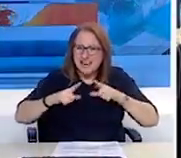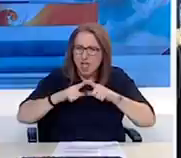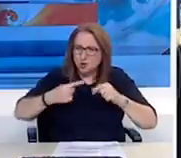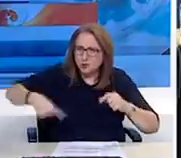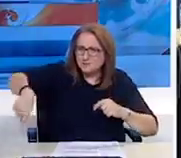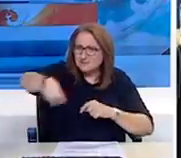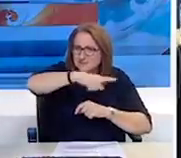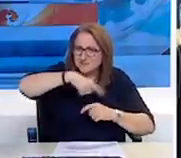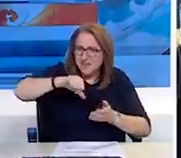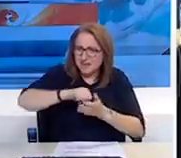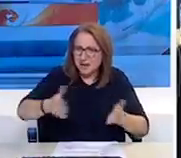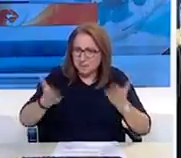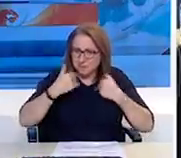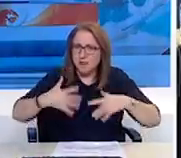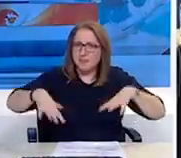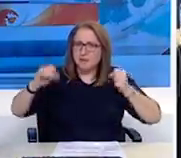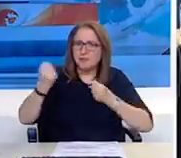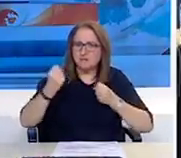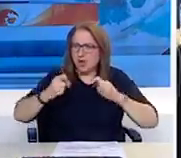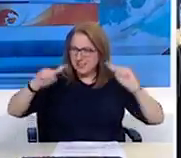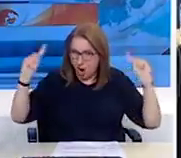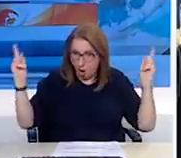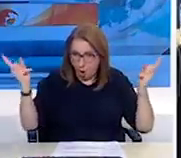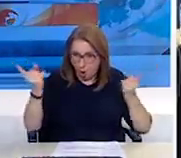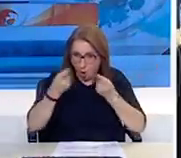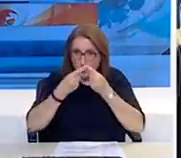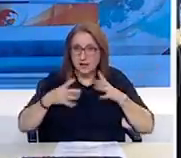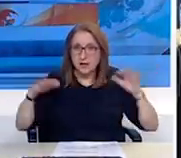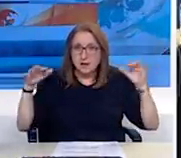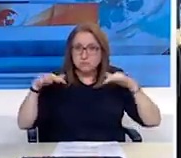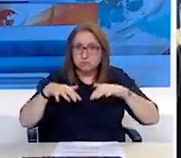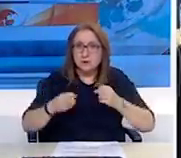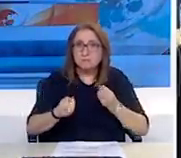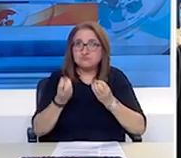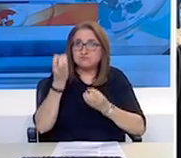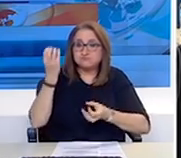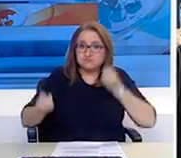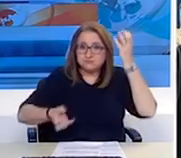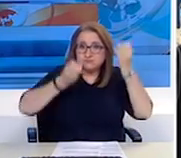οι μετακινήσεις με μέσα μαζικής μεταφοράς, καθώς η ατμοσφαιρική ρήπανση σκοτώνει.